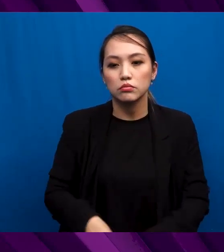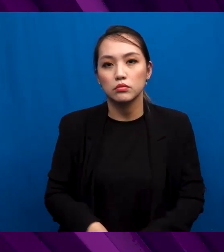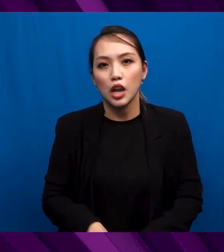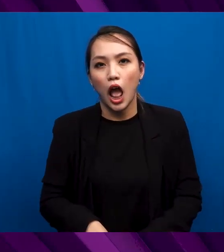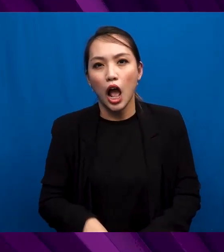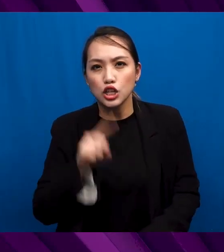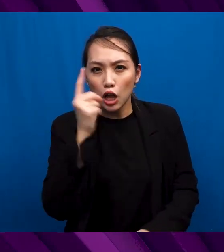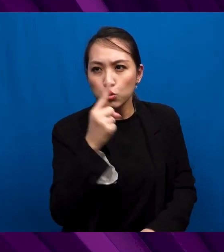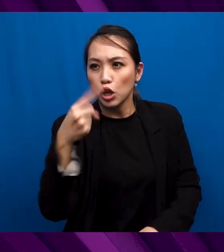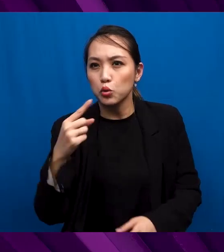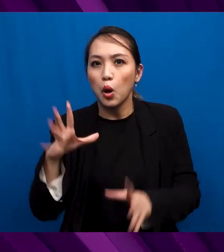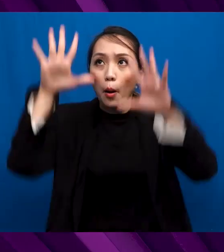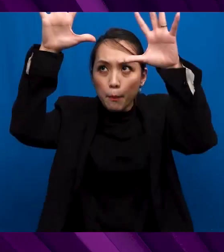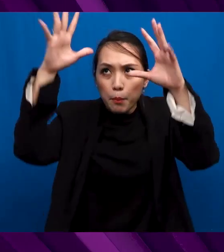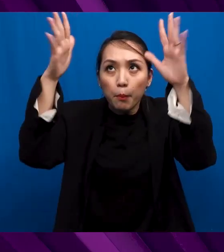Itulah